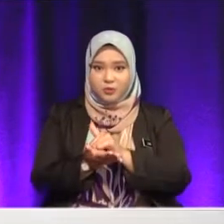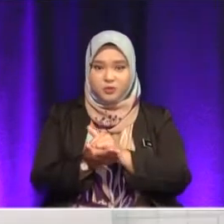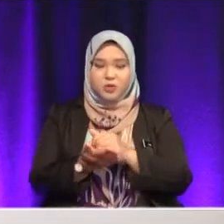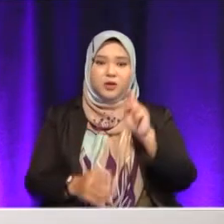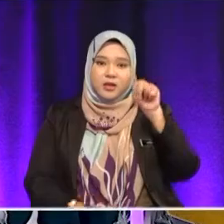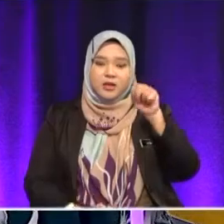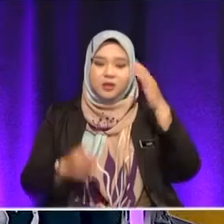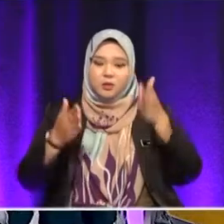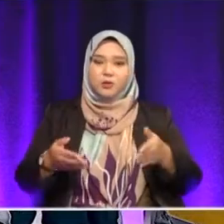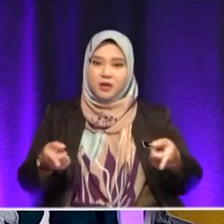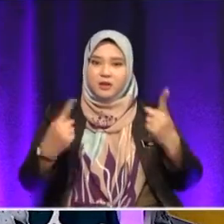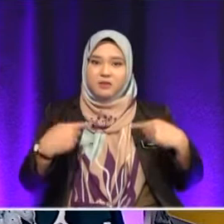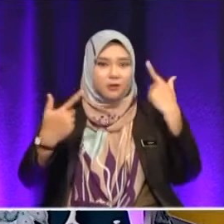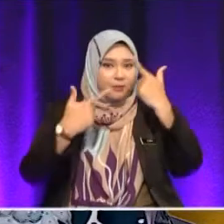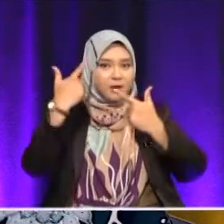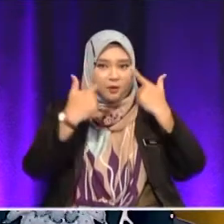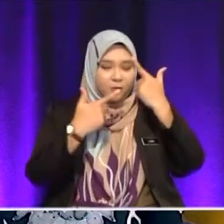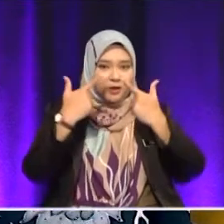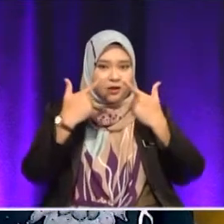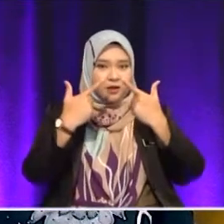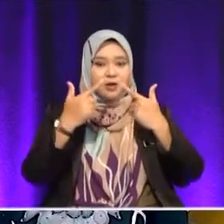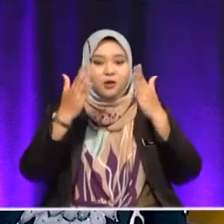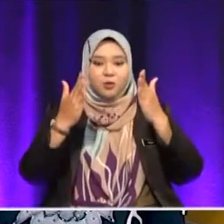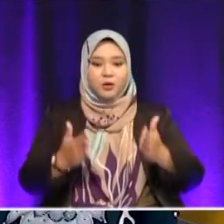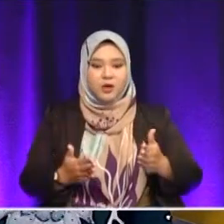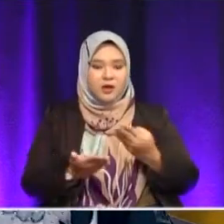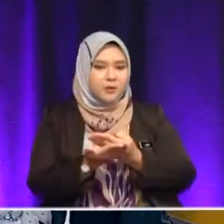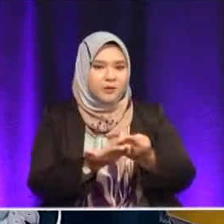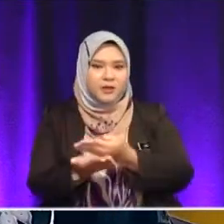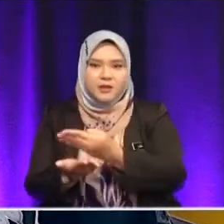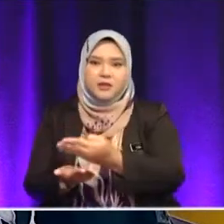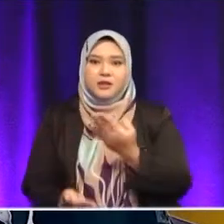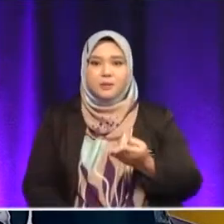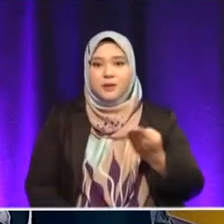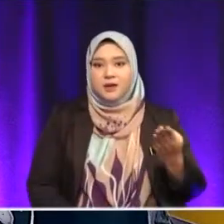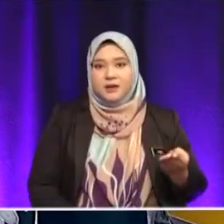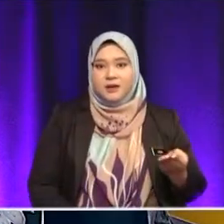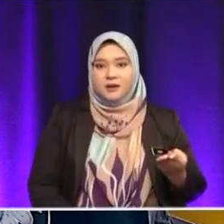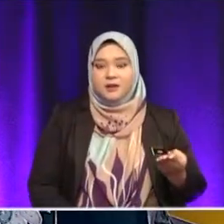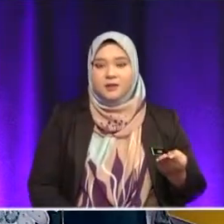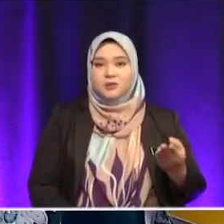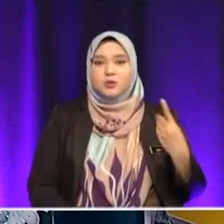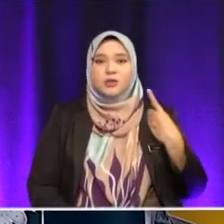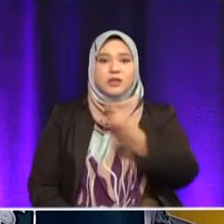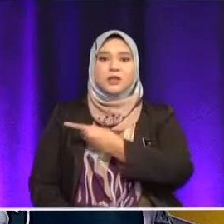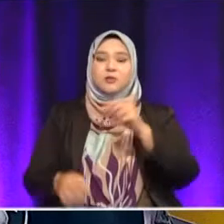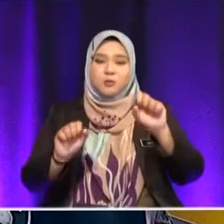disini apabila dimajukan maka penduduk setempat boleh menjana ekonomi